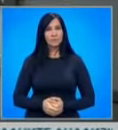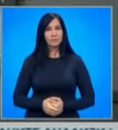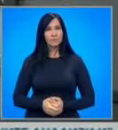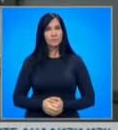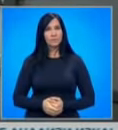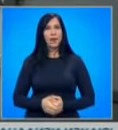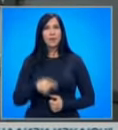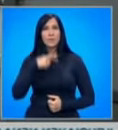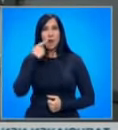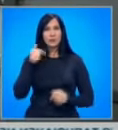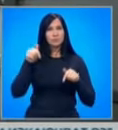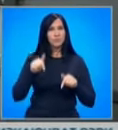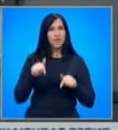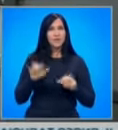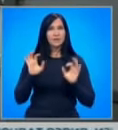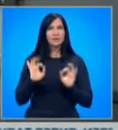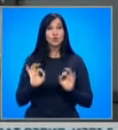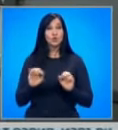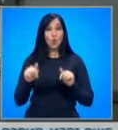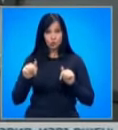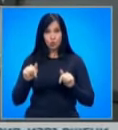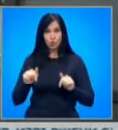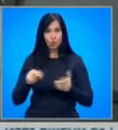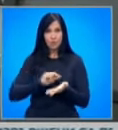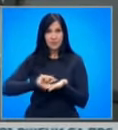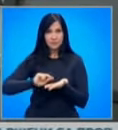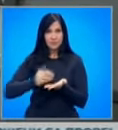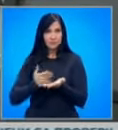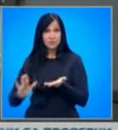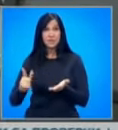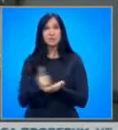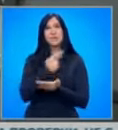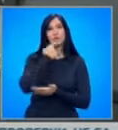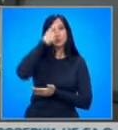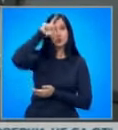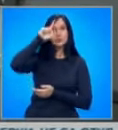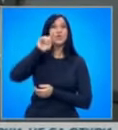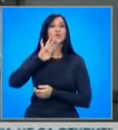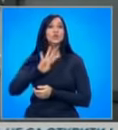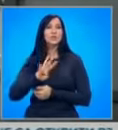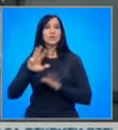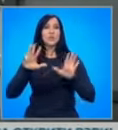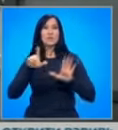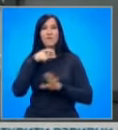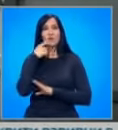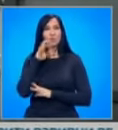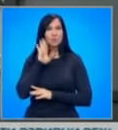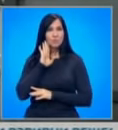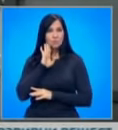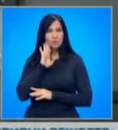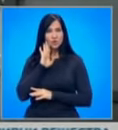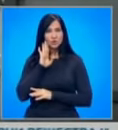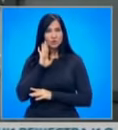Здравейте! Да кажем, че днес всъщност от тук са изписани 17-годишно момиче и 49-годишен мъж